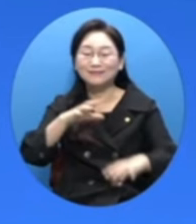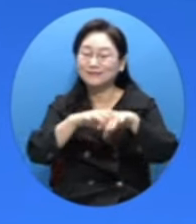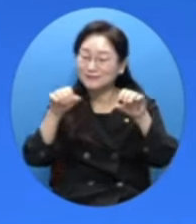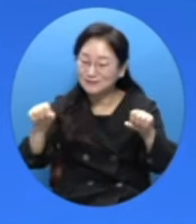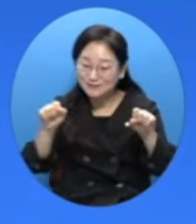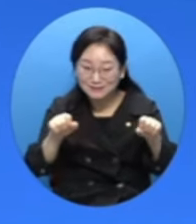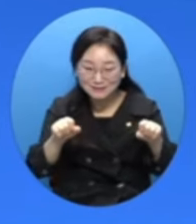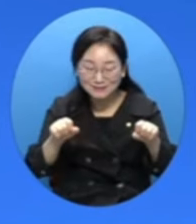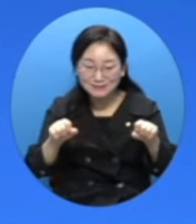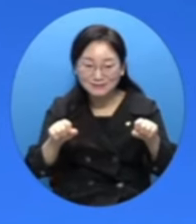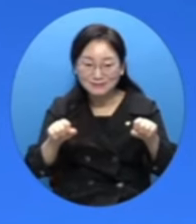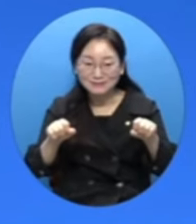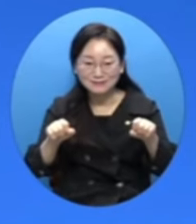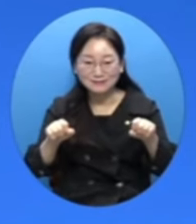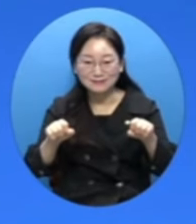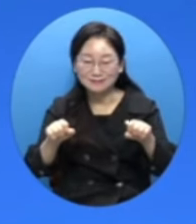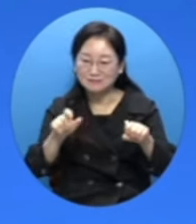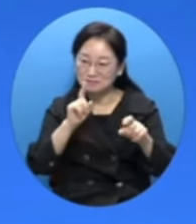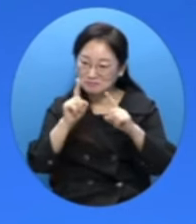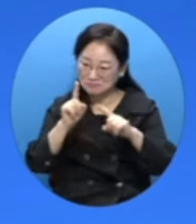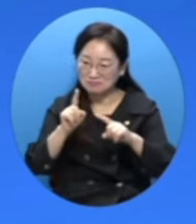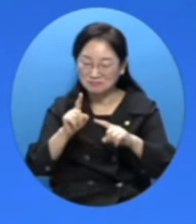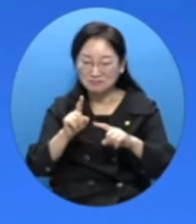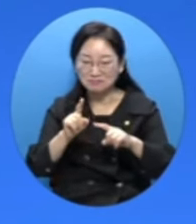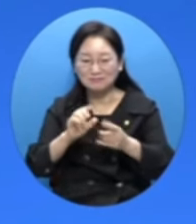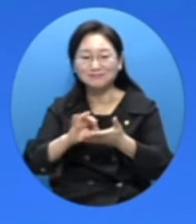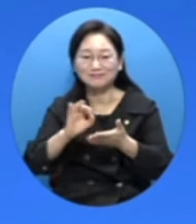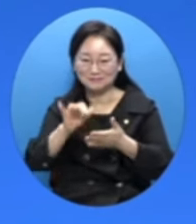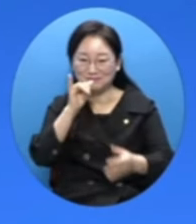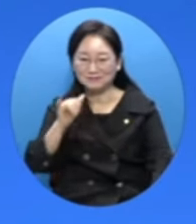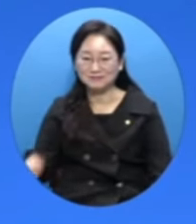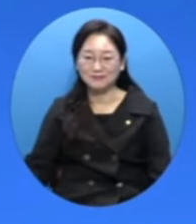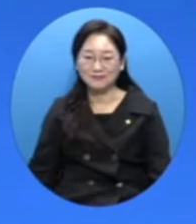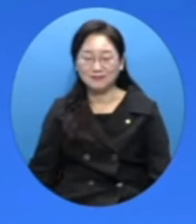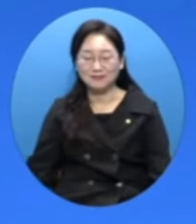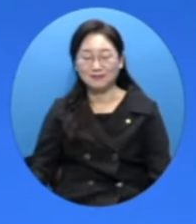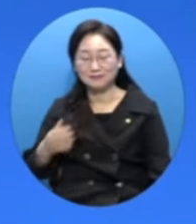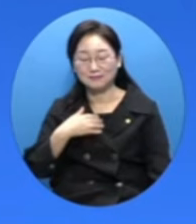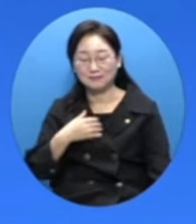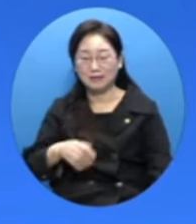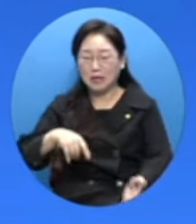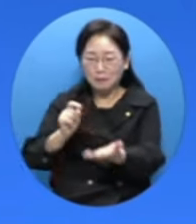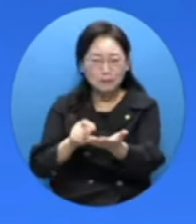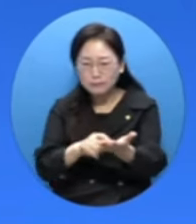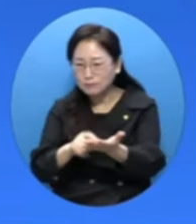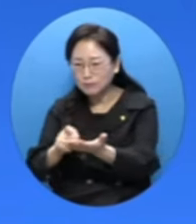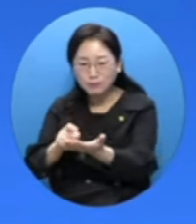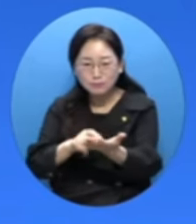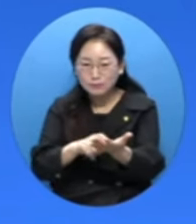잘 하기도 하는데 식당 가면 빨리빨리는 다 알아듣습니다.